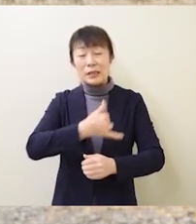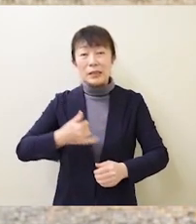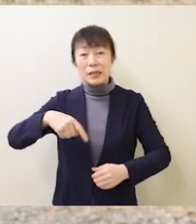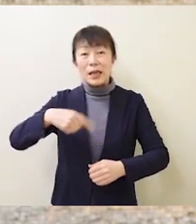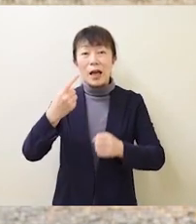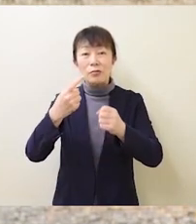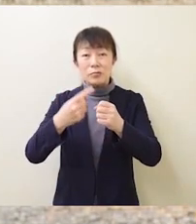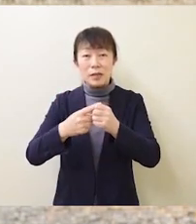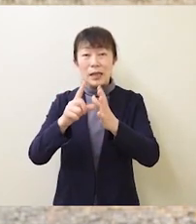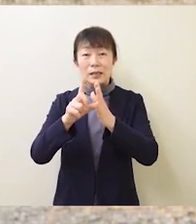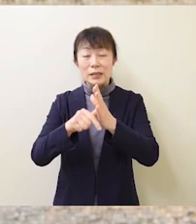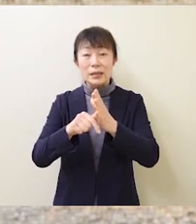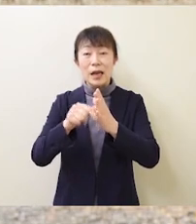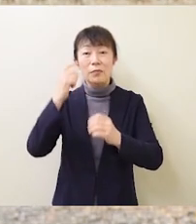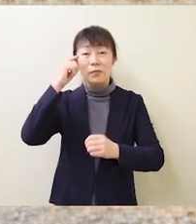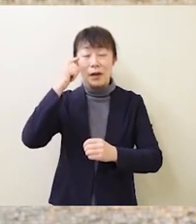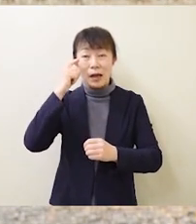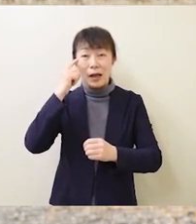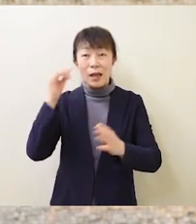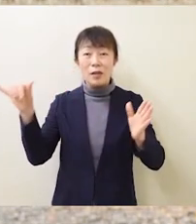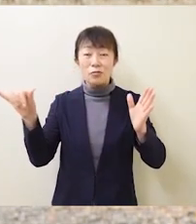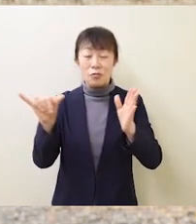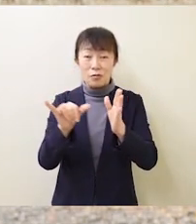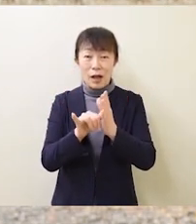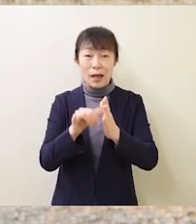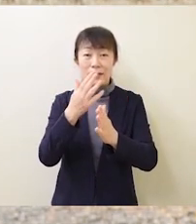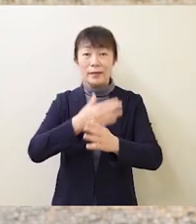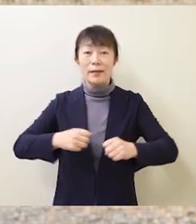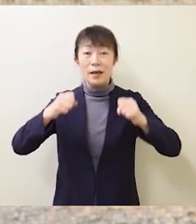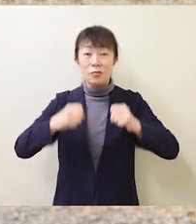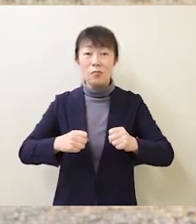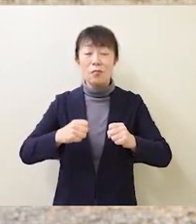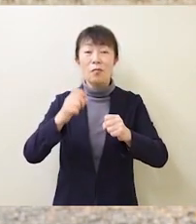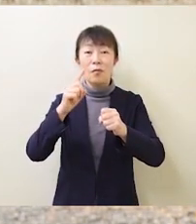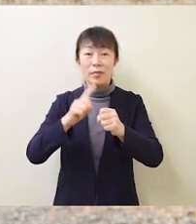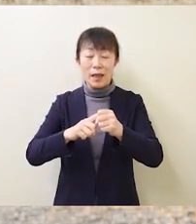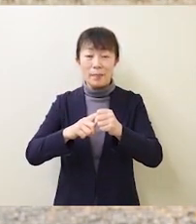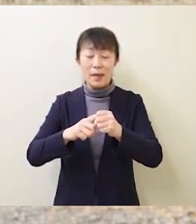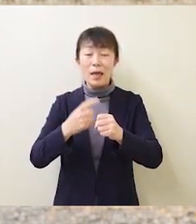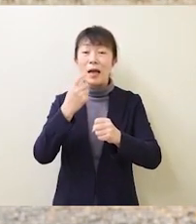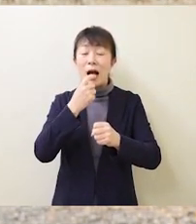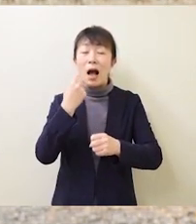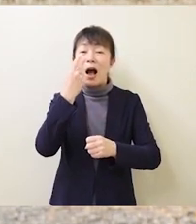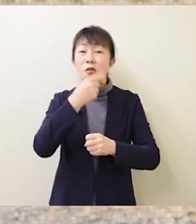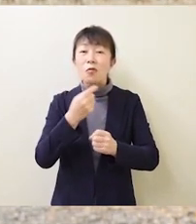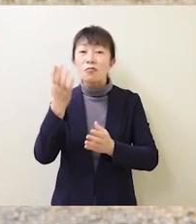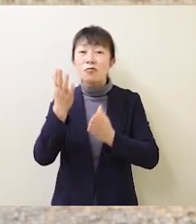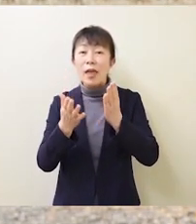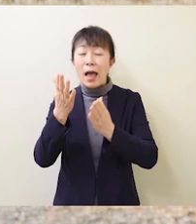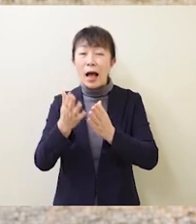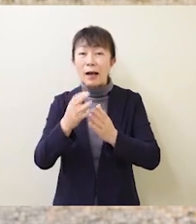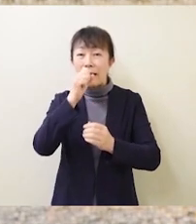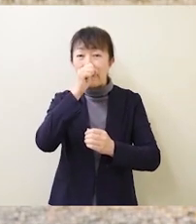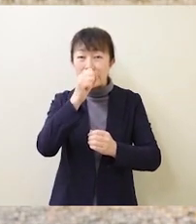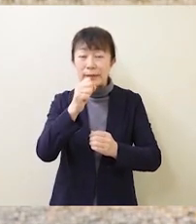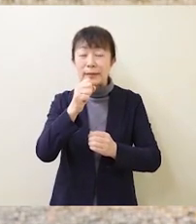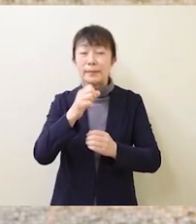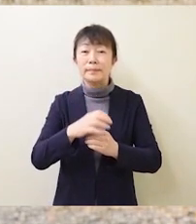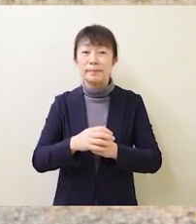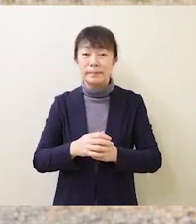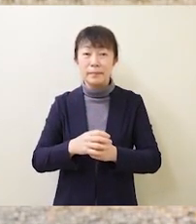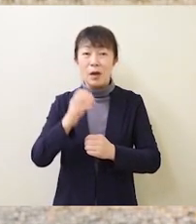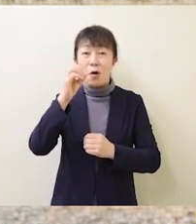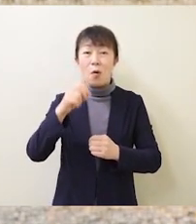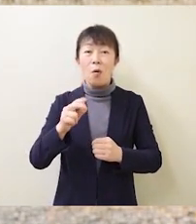人生100年時代を見据え、生涯にわたる健康を維持するためには歯と口腔ケアが有効との観点